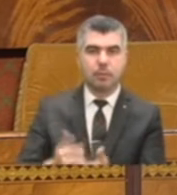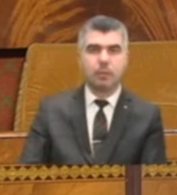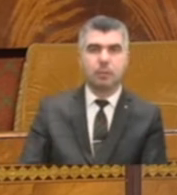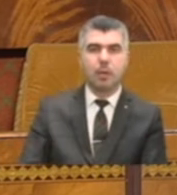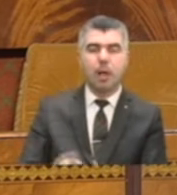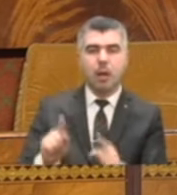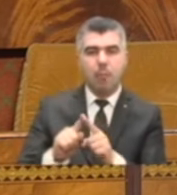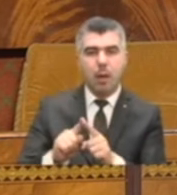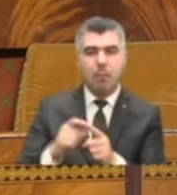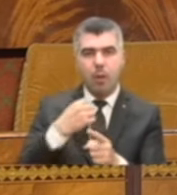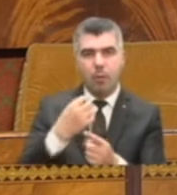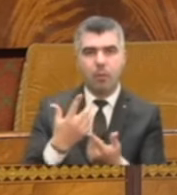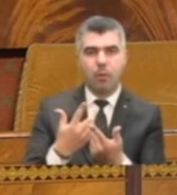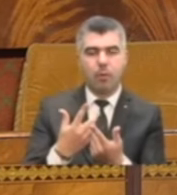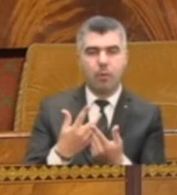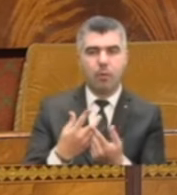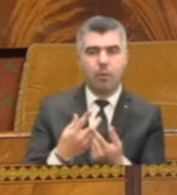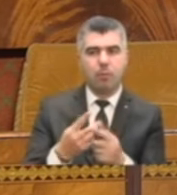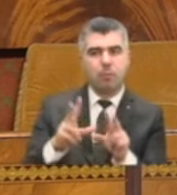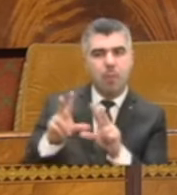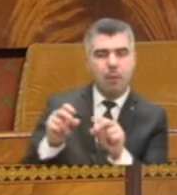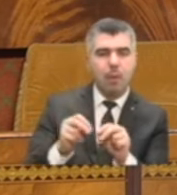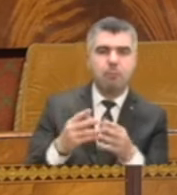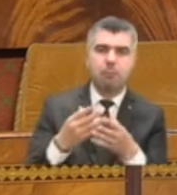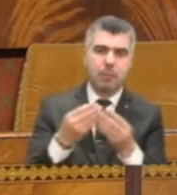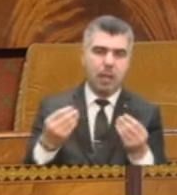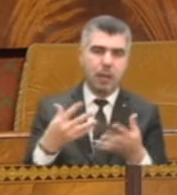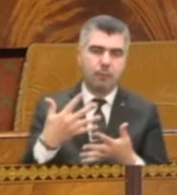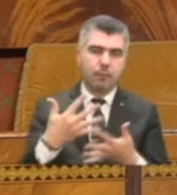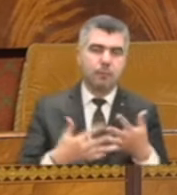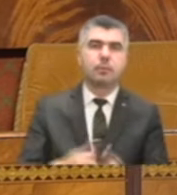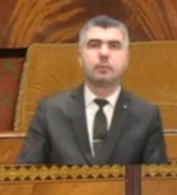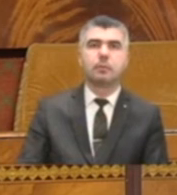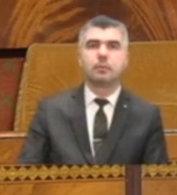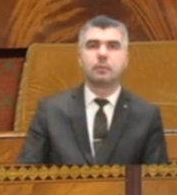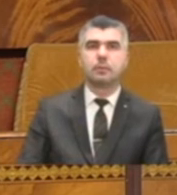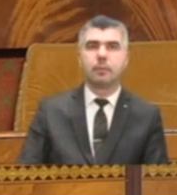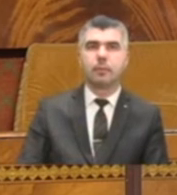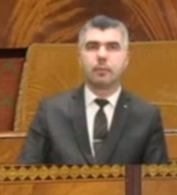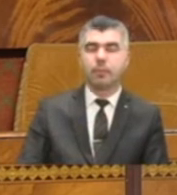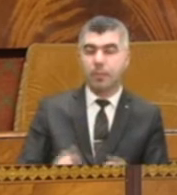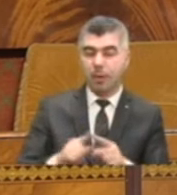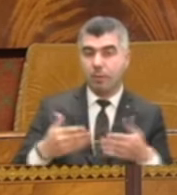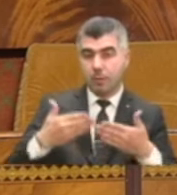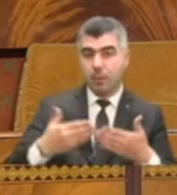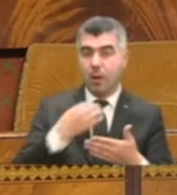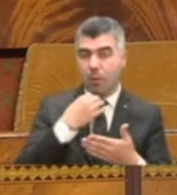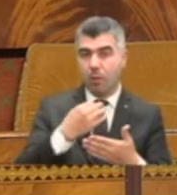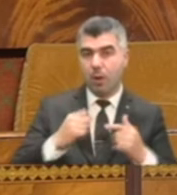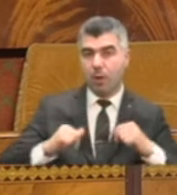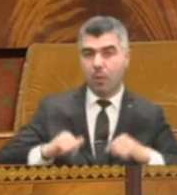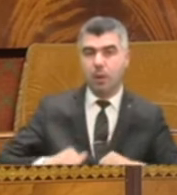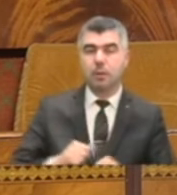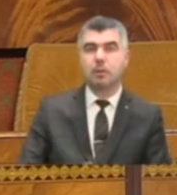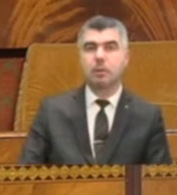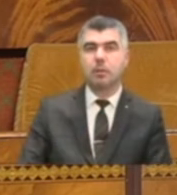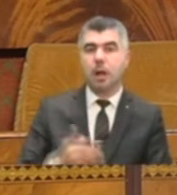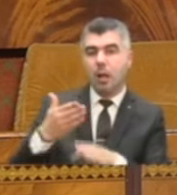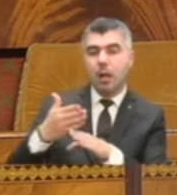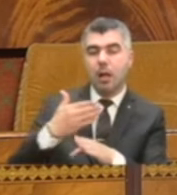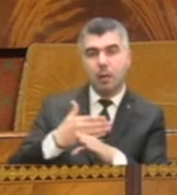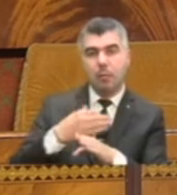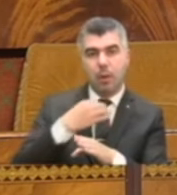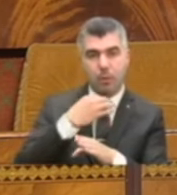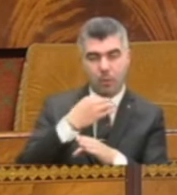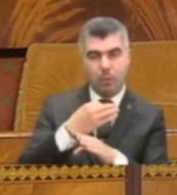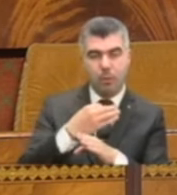في النقل المزدوج مع مسكان وغير ذلك. فاللي كنقترحوا عليكم السيد الوزير وقالوها الاخوان قبل